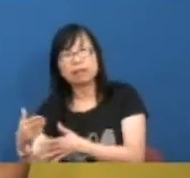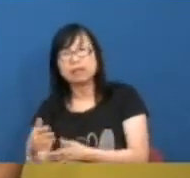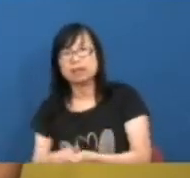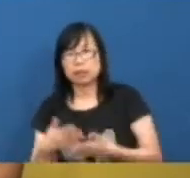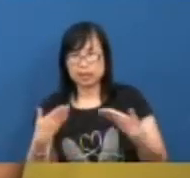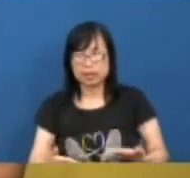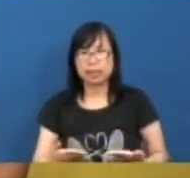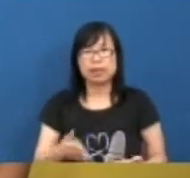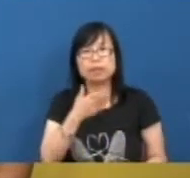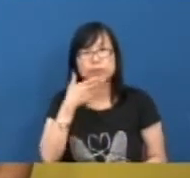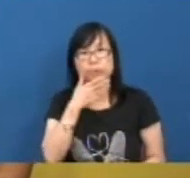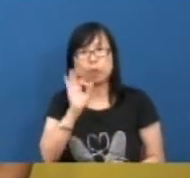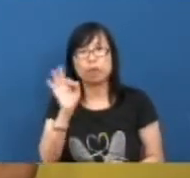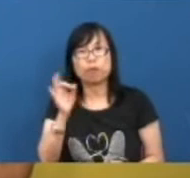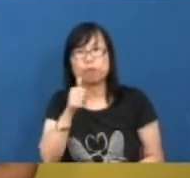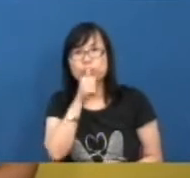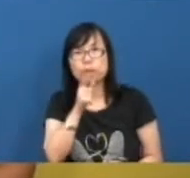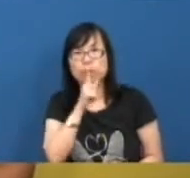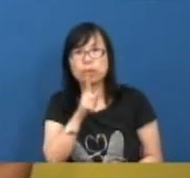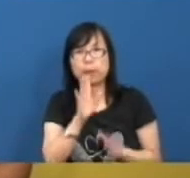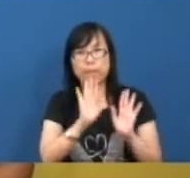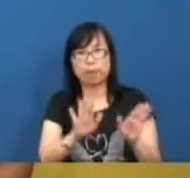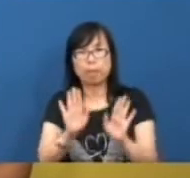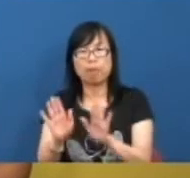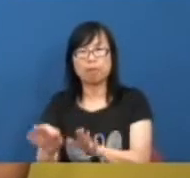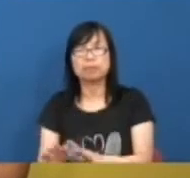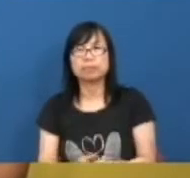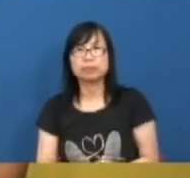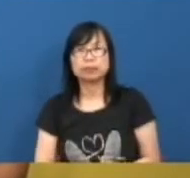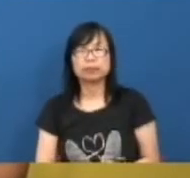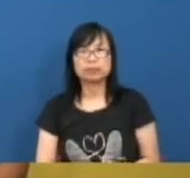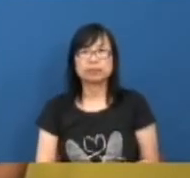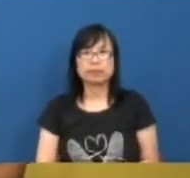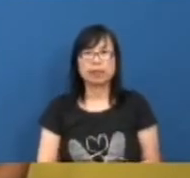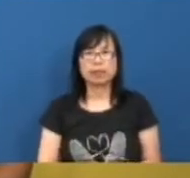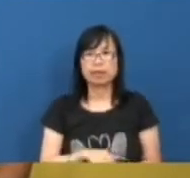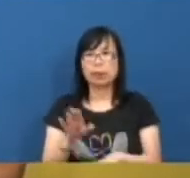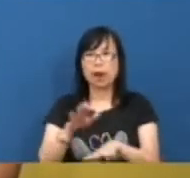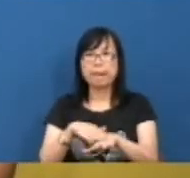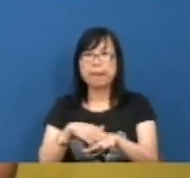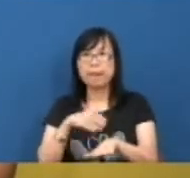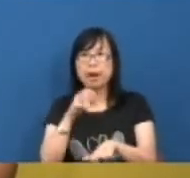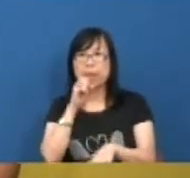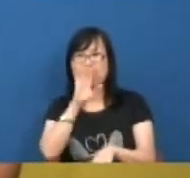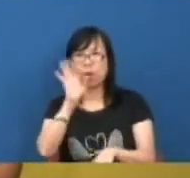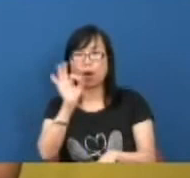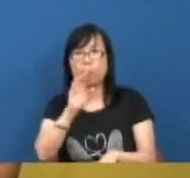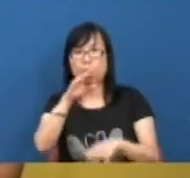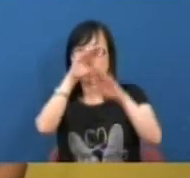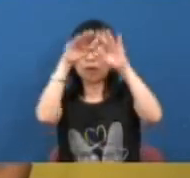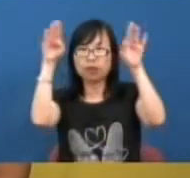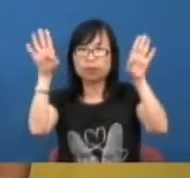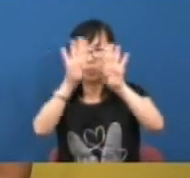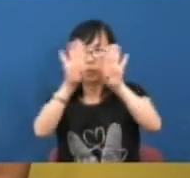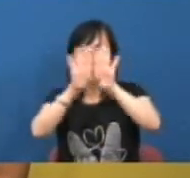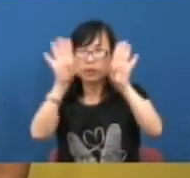代的青年人呢，如果沒有父母的即幫忙呢，其實你說真的剛才說了，不要說凱旋門啦，即新